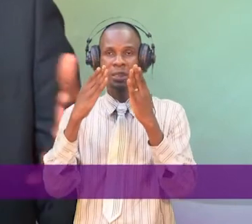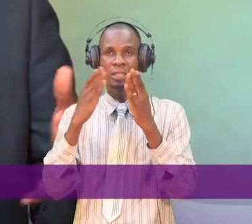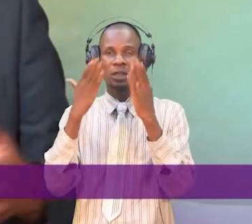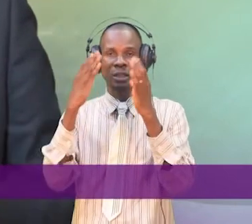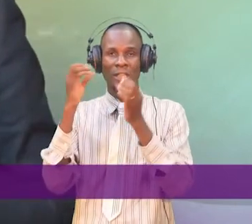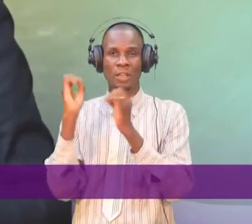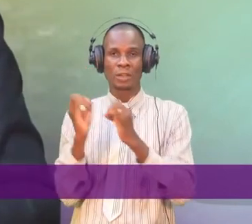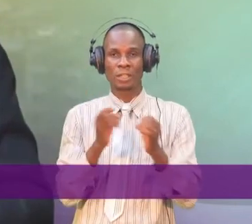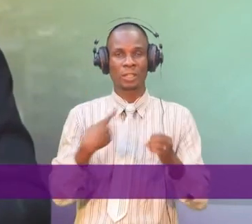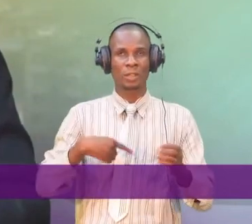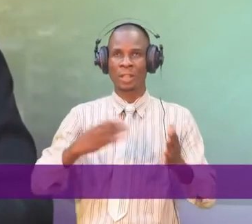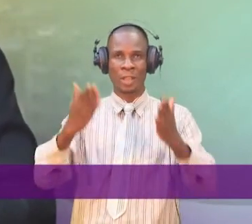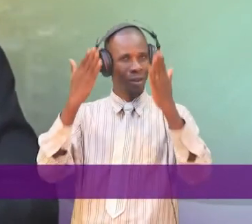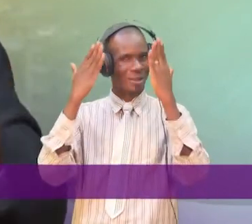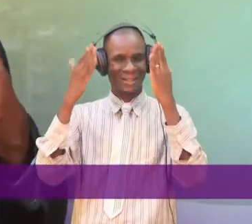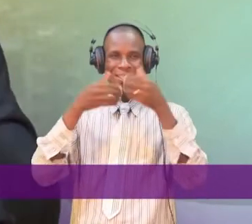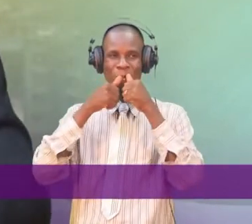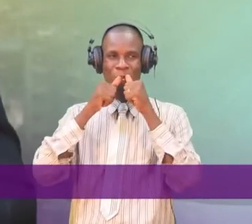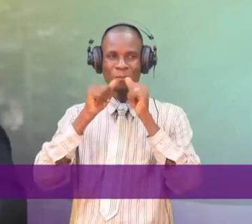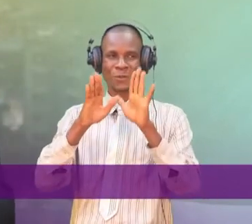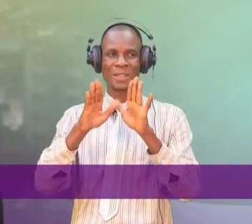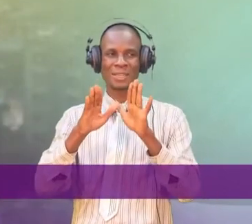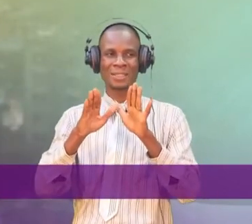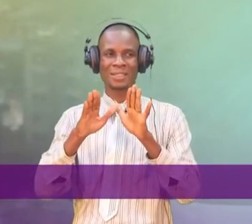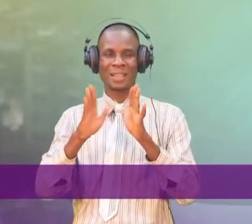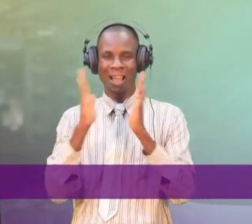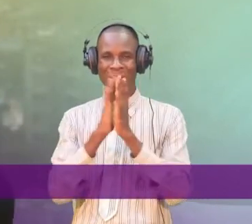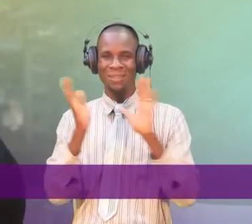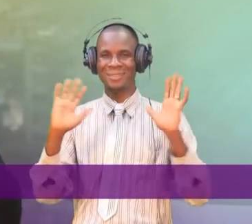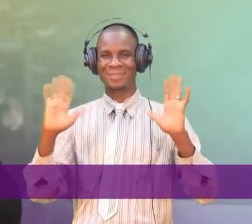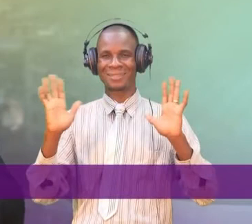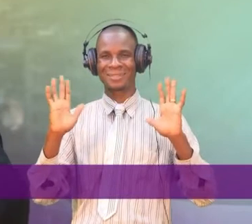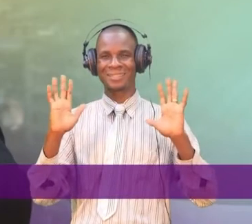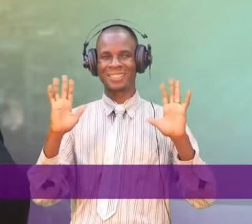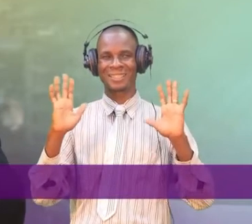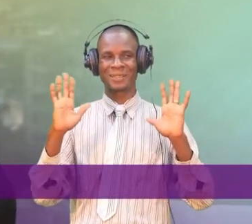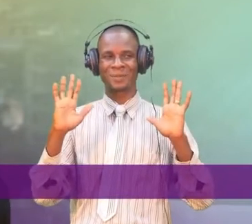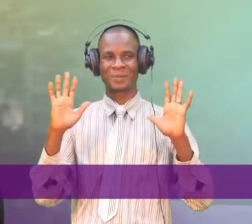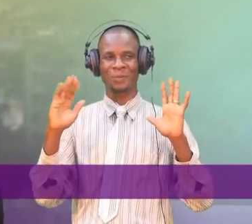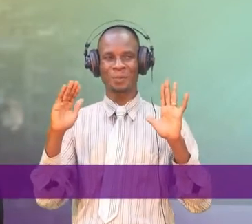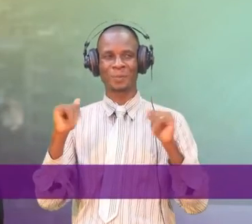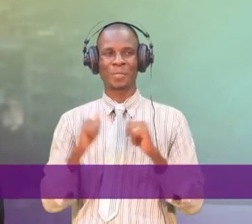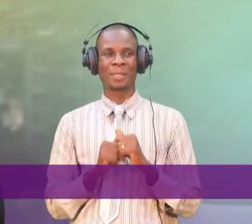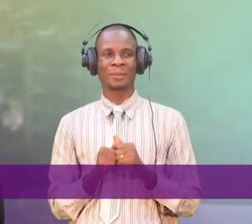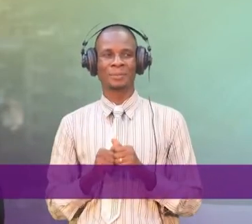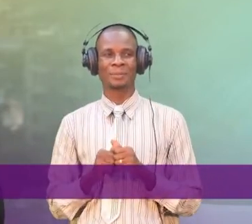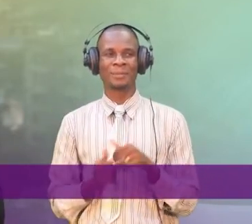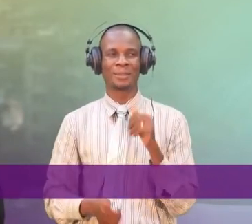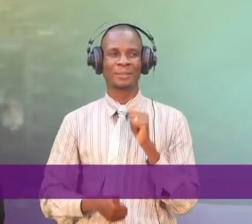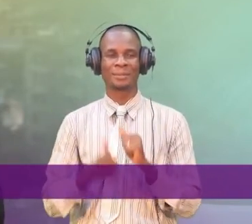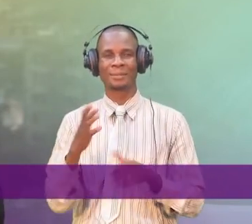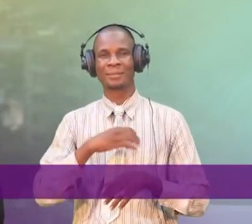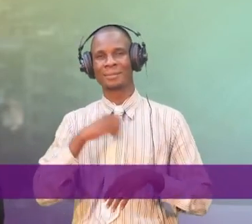nasengi bino boya lisusu lobi na pokwa. Tokuta na lisusu pwete tokoba na koyeko la